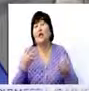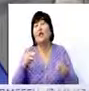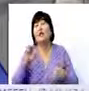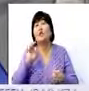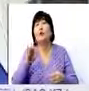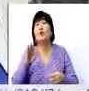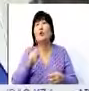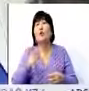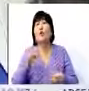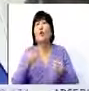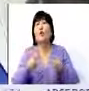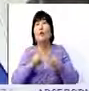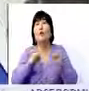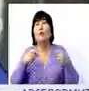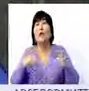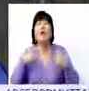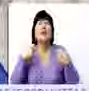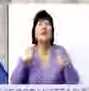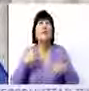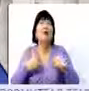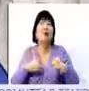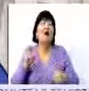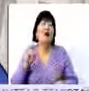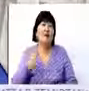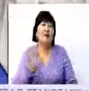жолы сауда ойын-сауық орталығындағы жәрмеңкеге